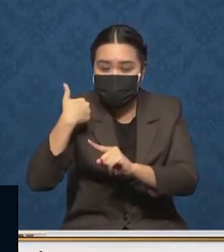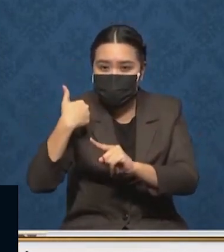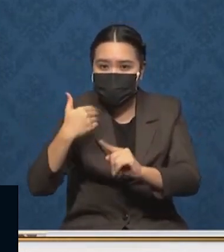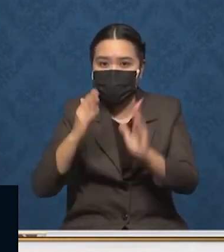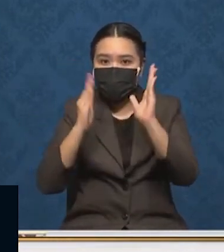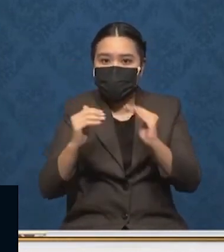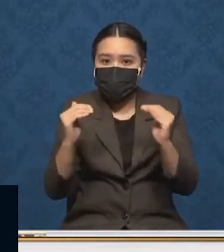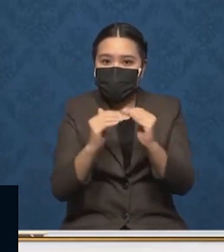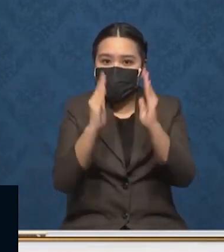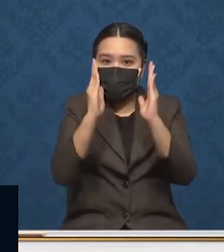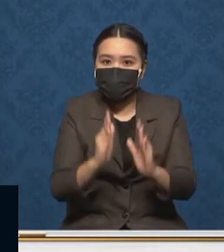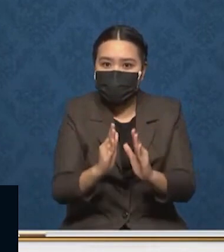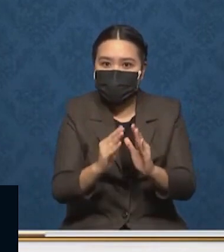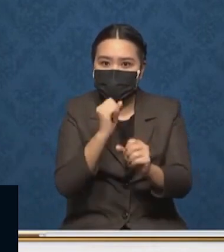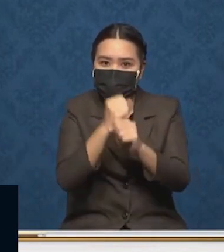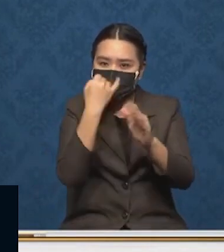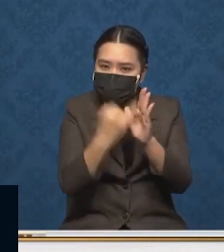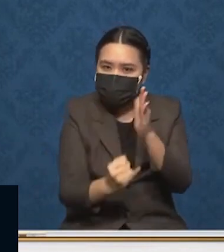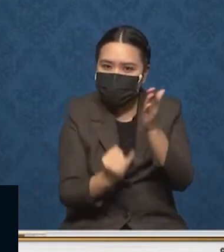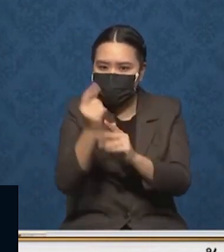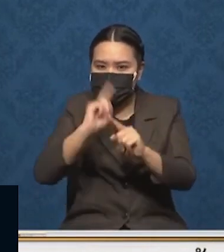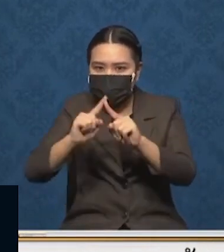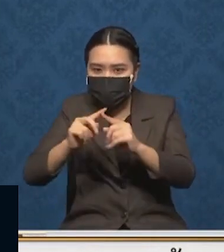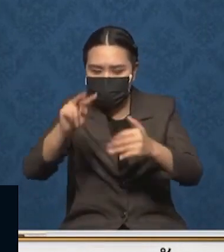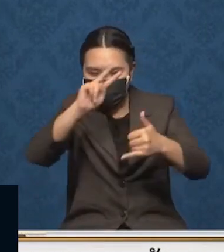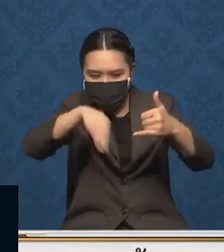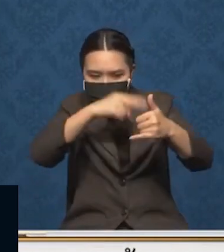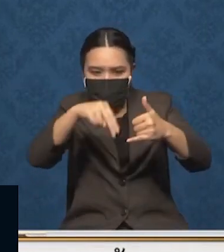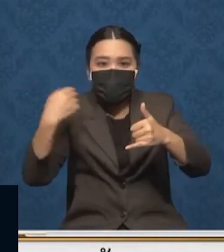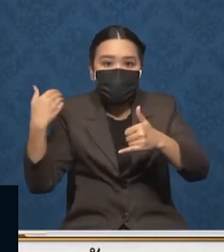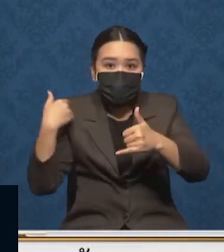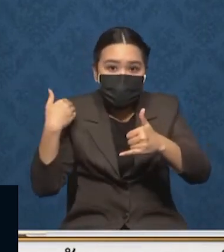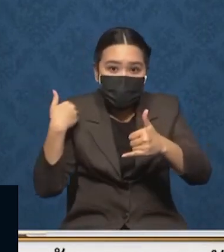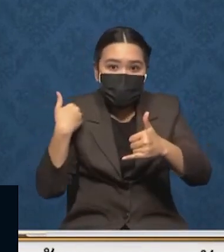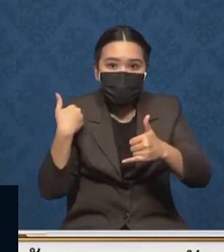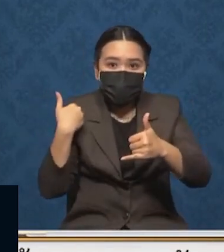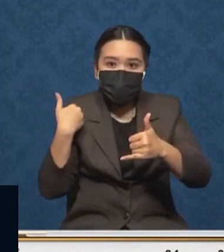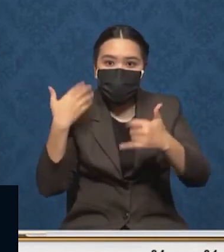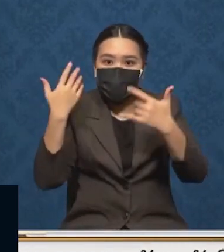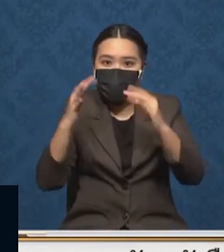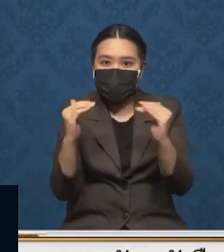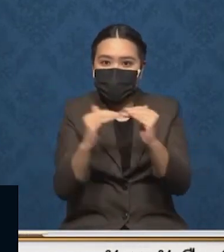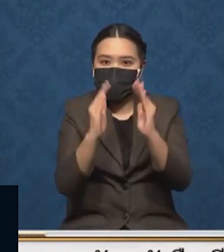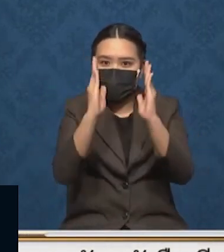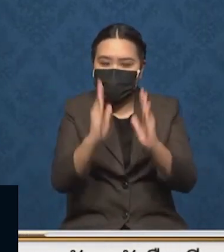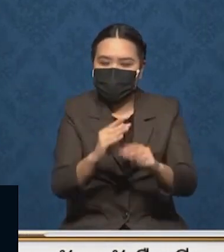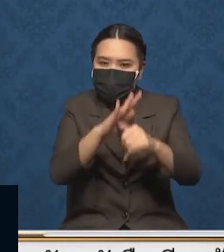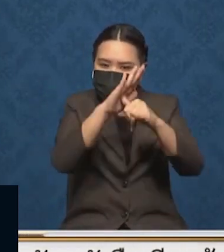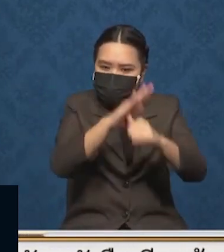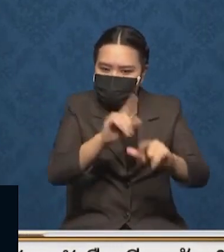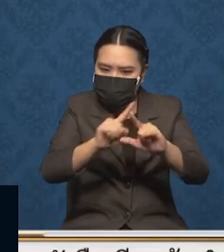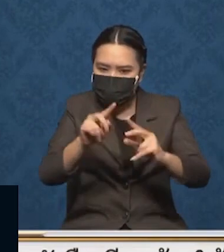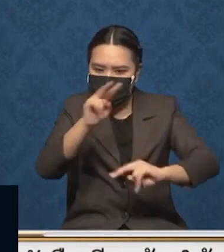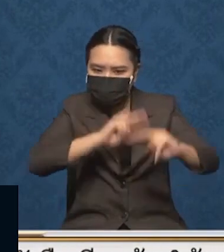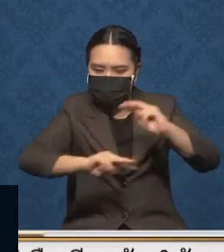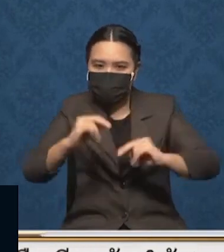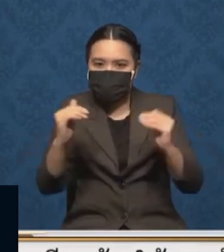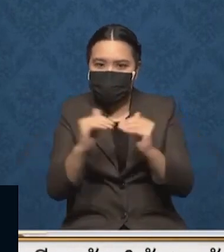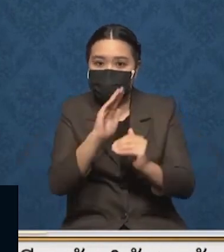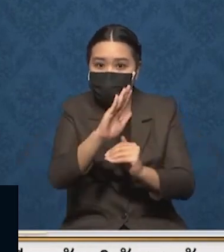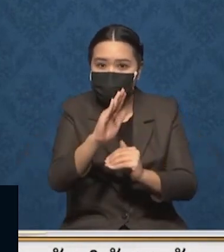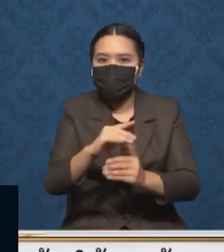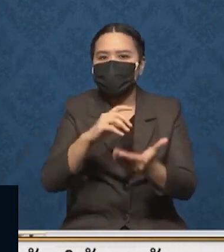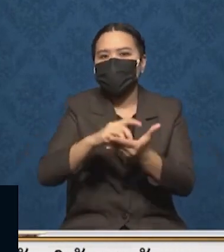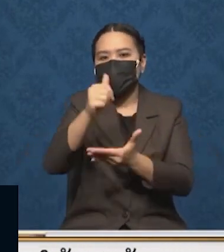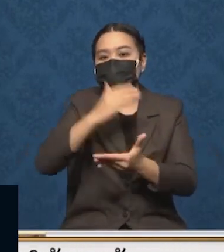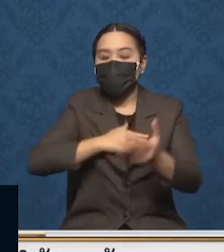องสิทธิของผู้ต้องหาหรือไม่ต่อหลักการปกป้องคุ้มครองสิทธิของคนที่ด้อยกว่าหรือไม่โชคดีผมหาไม่เจ